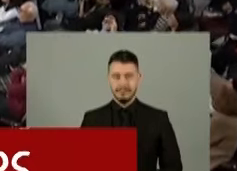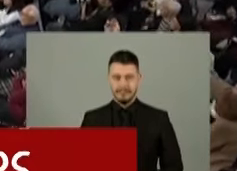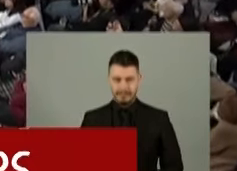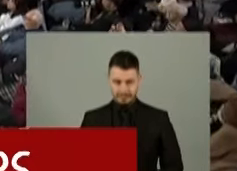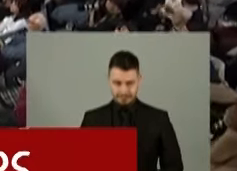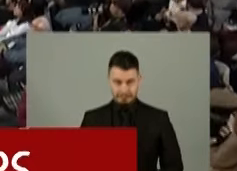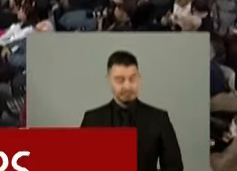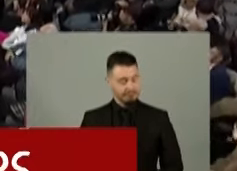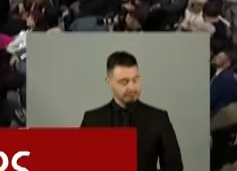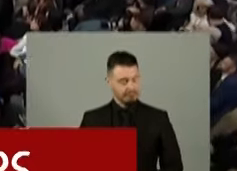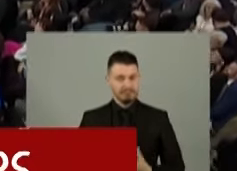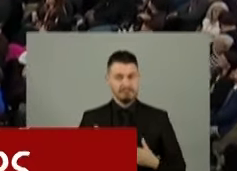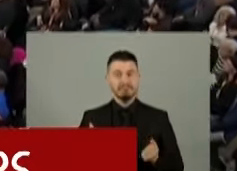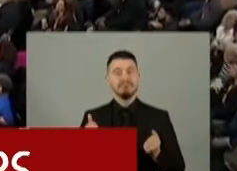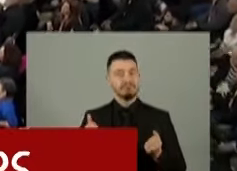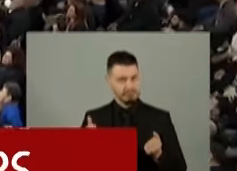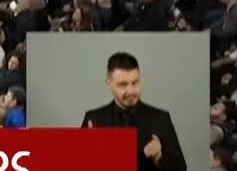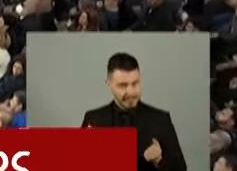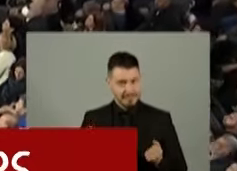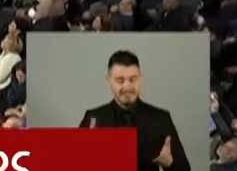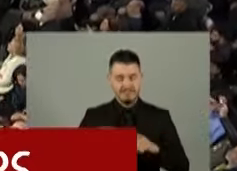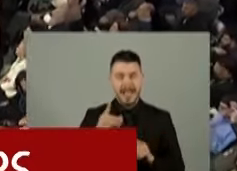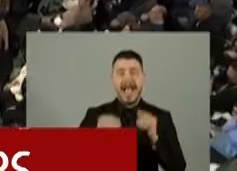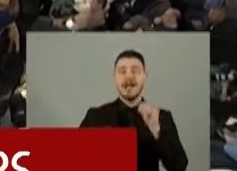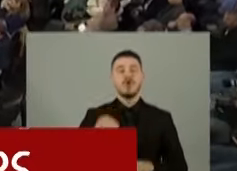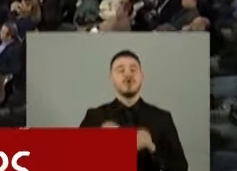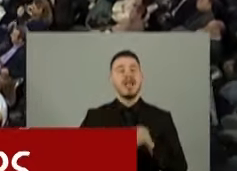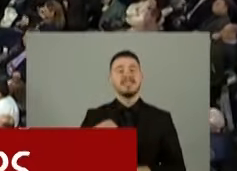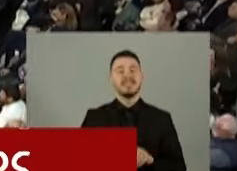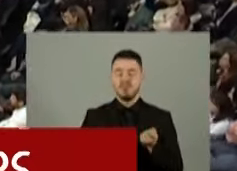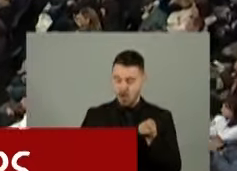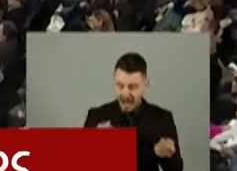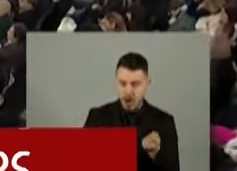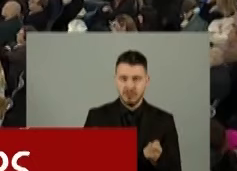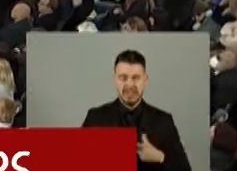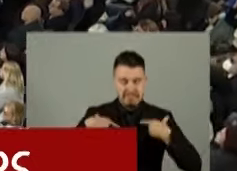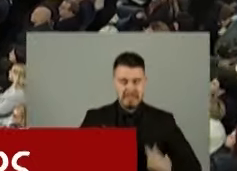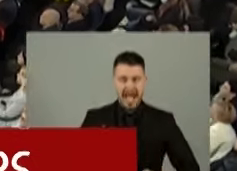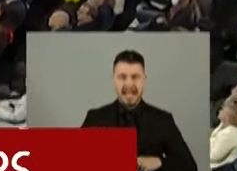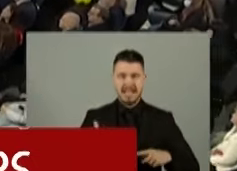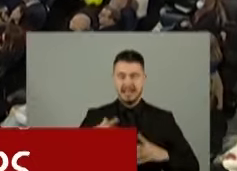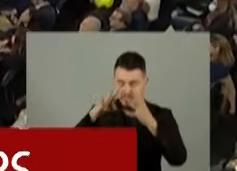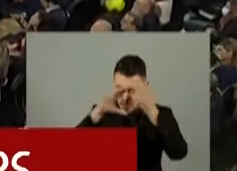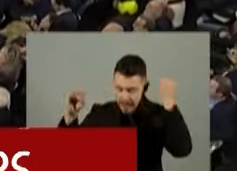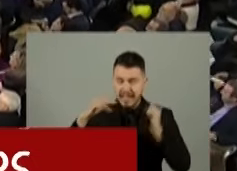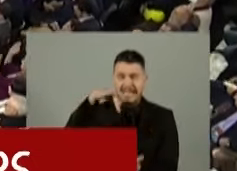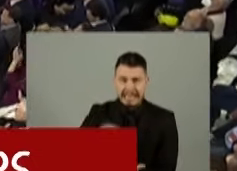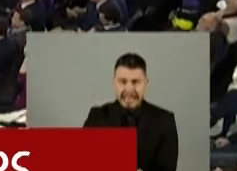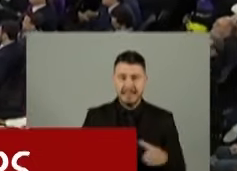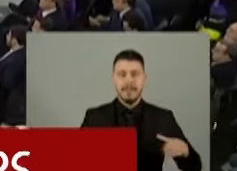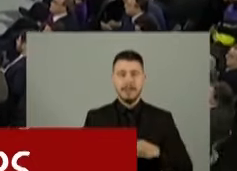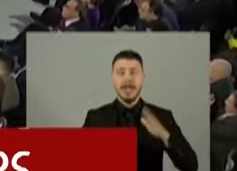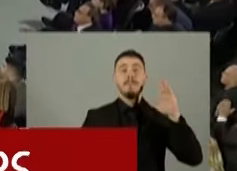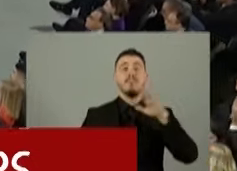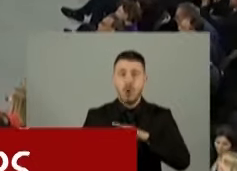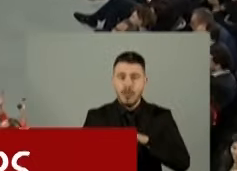καταλαβαίνετε, είναι για λόγους καταγραφής δυνάμεων. Δεν ελπίζει ότι μπορεί να κερδίσει την παρτίδα. Δεν